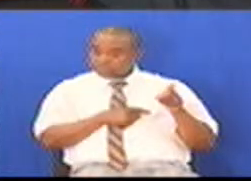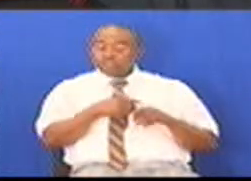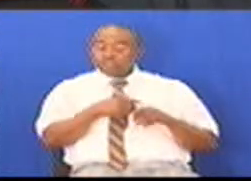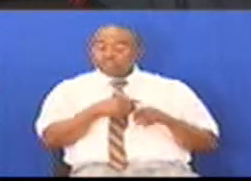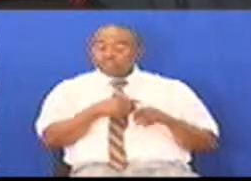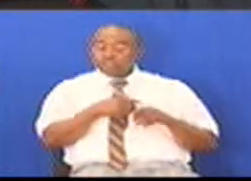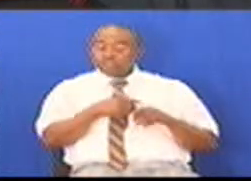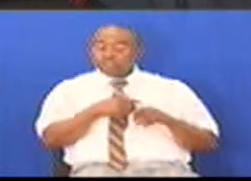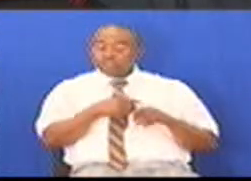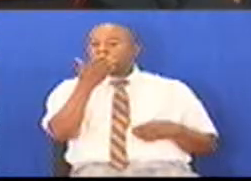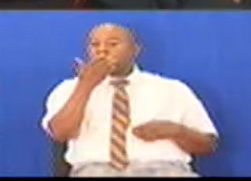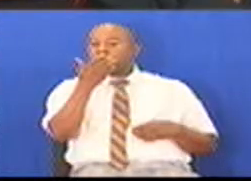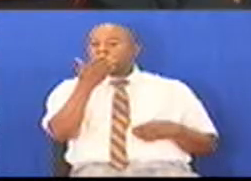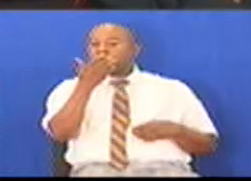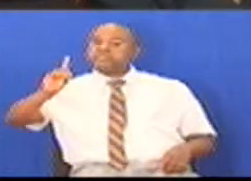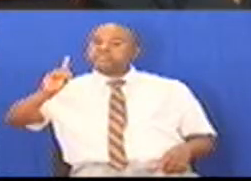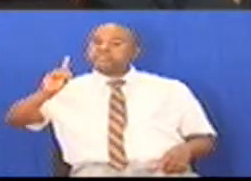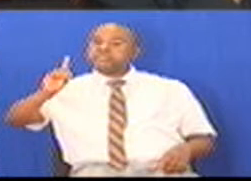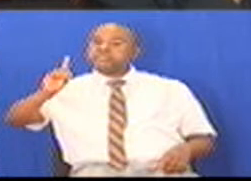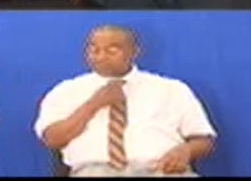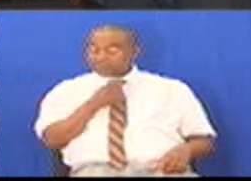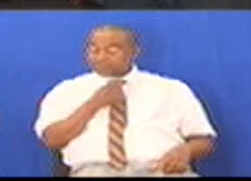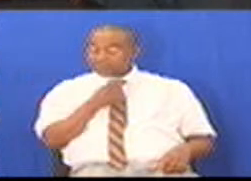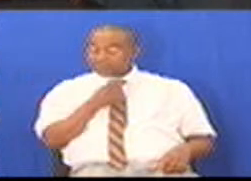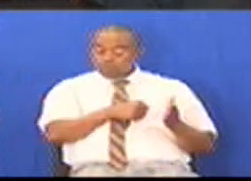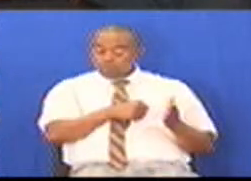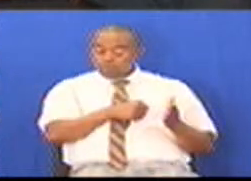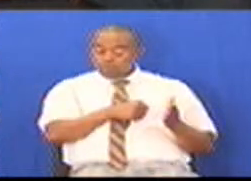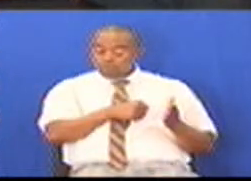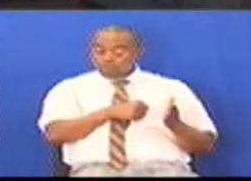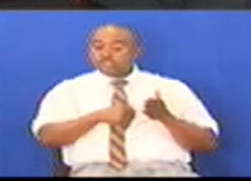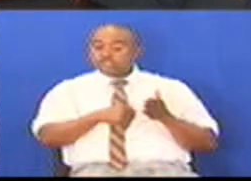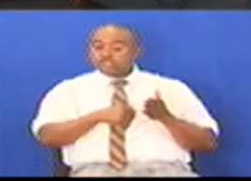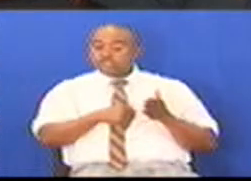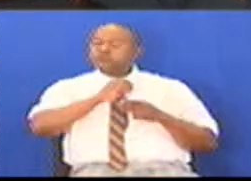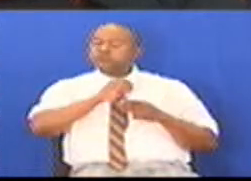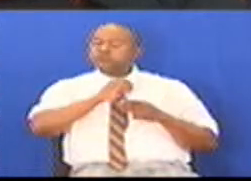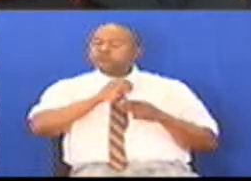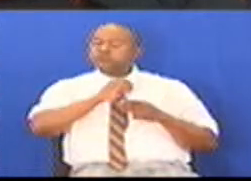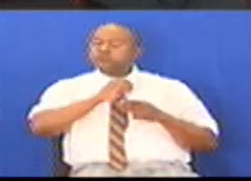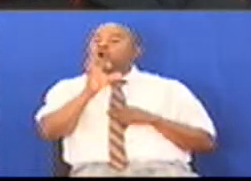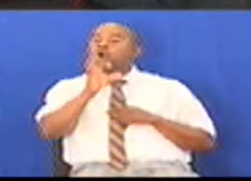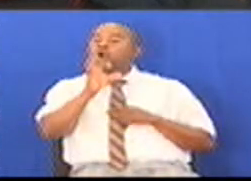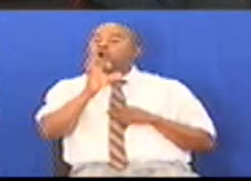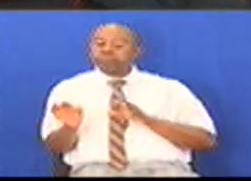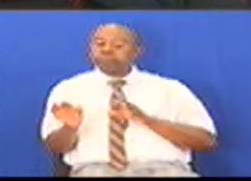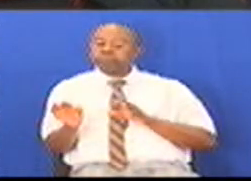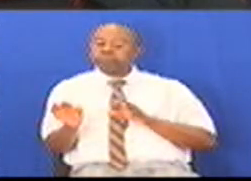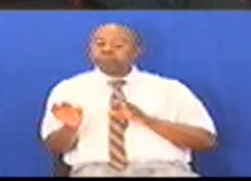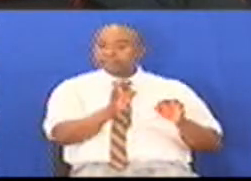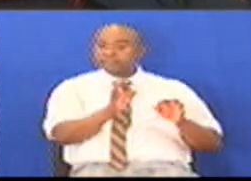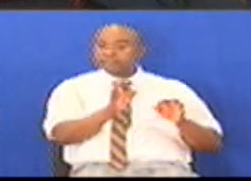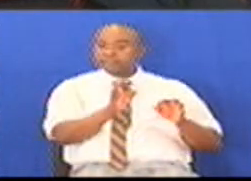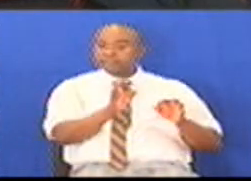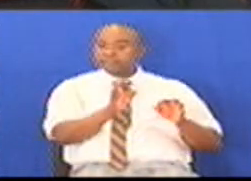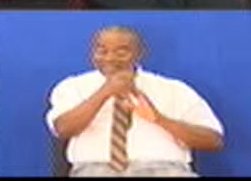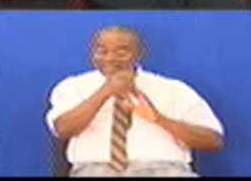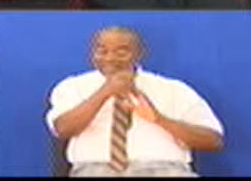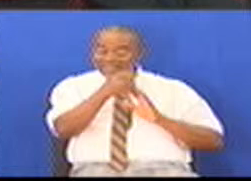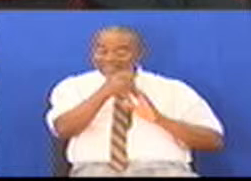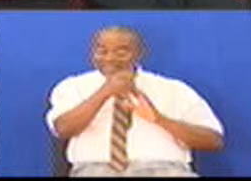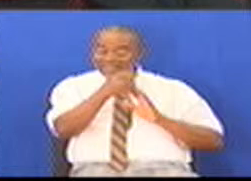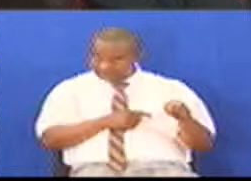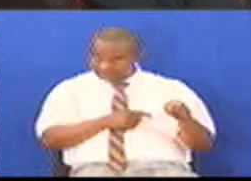5D ambalo linamtaka mlipa kodi kulipa kodi yote itakayoahirishwa katika tarehe ambayo kamishna mkuu wa